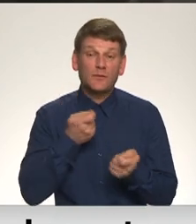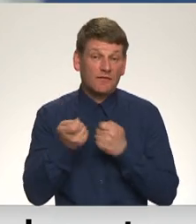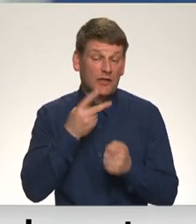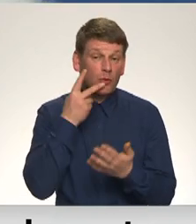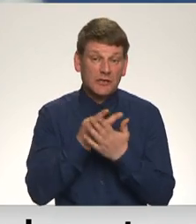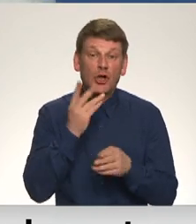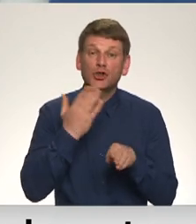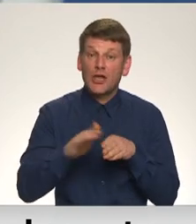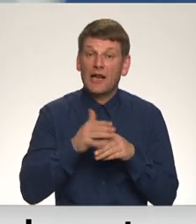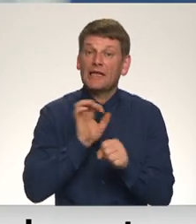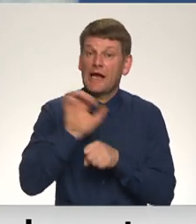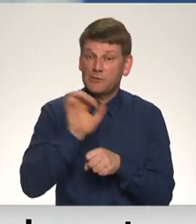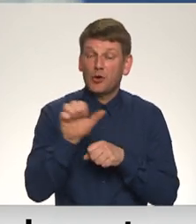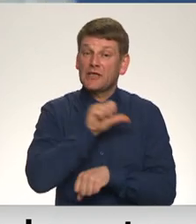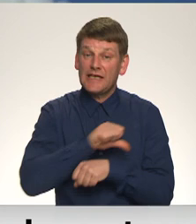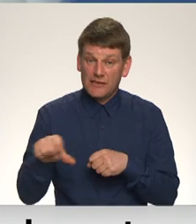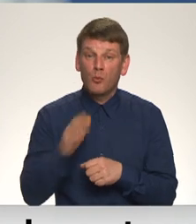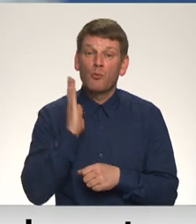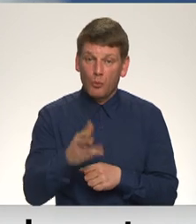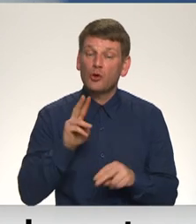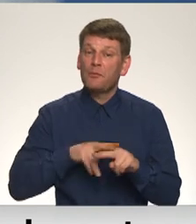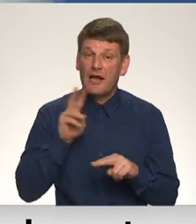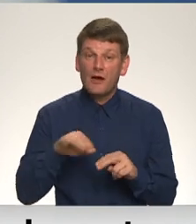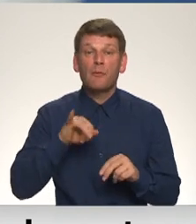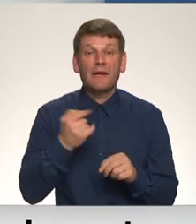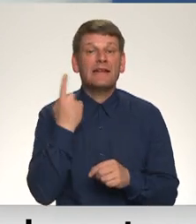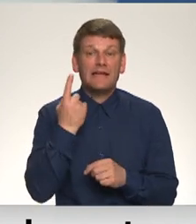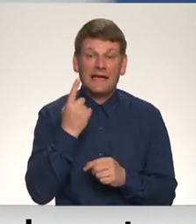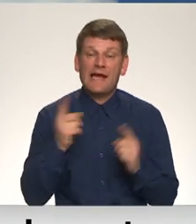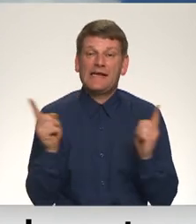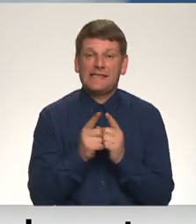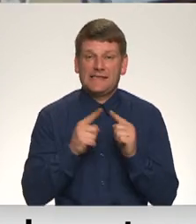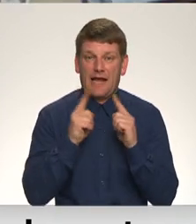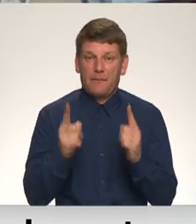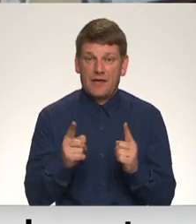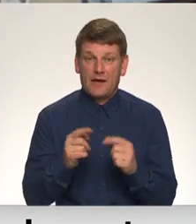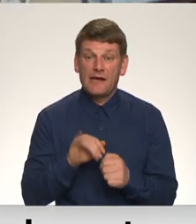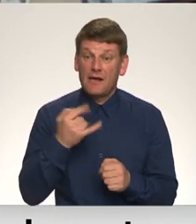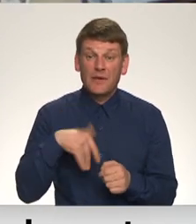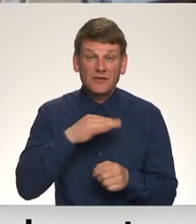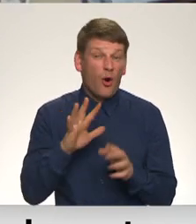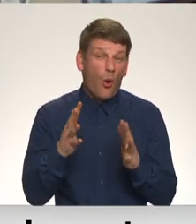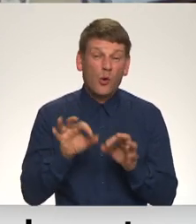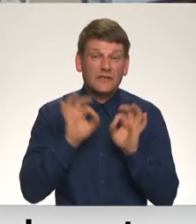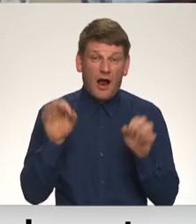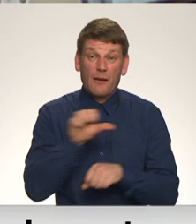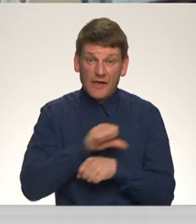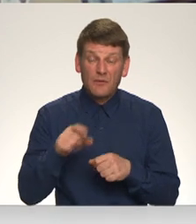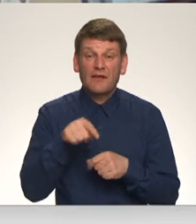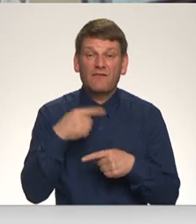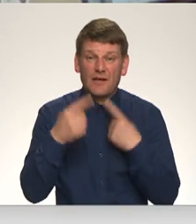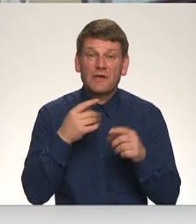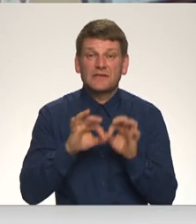ka šķeldas eksporta ierobežošana būtu pieļaujama, bet tikai īstermiņā. Ja mēs kaut ko sākam ierobežot, tad vienmēr